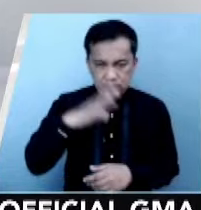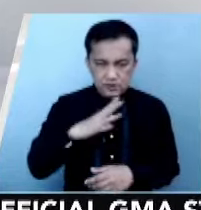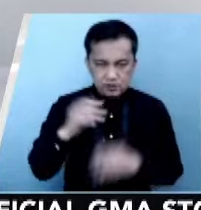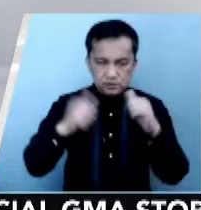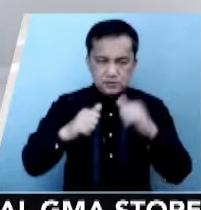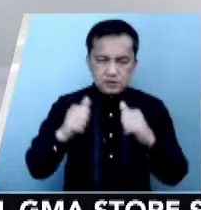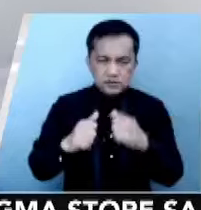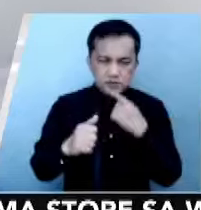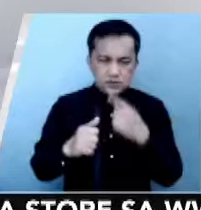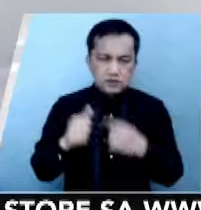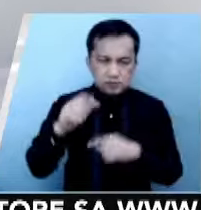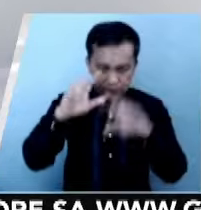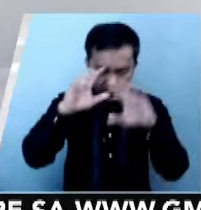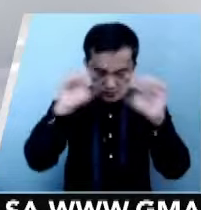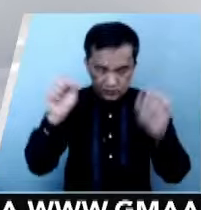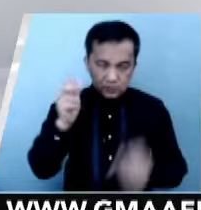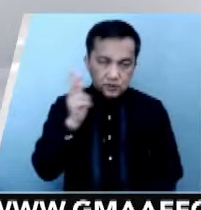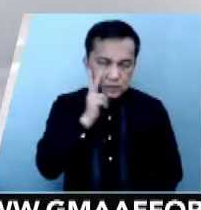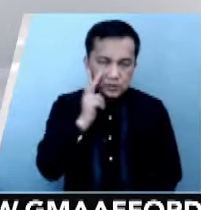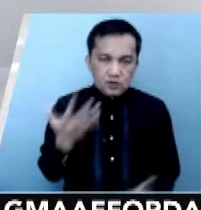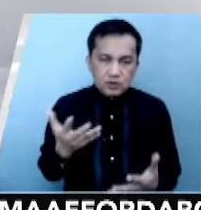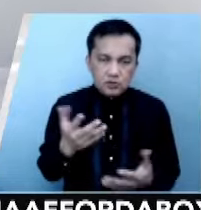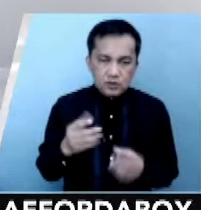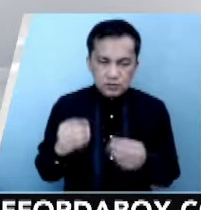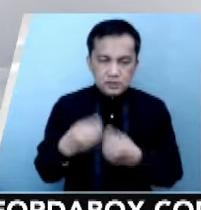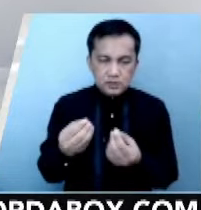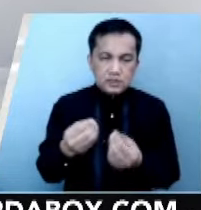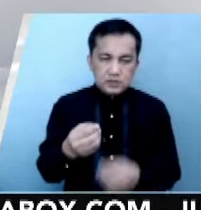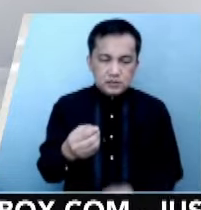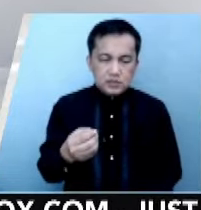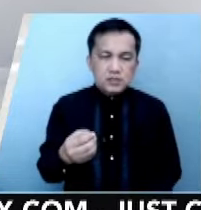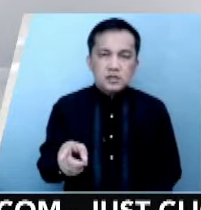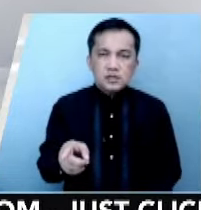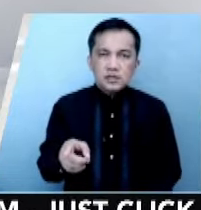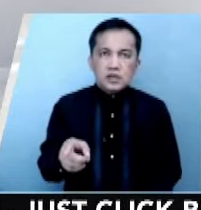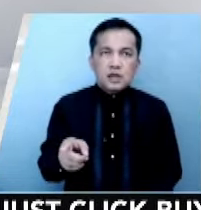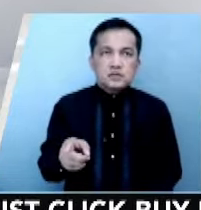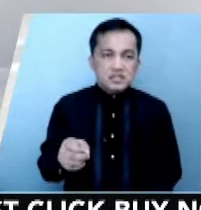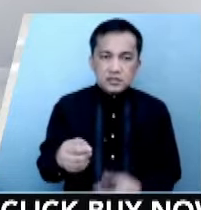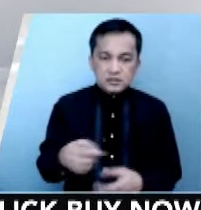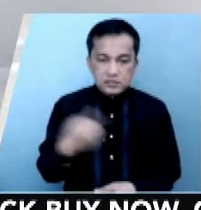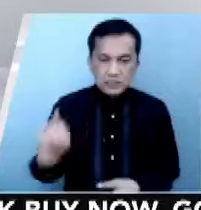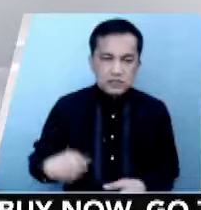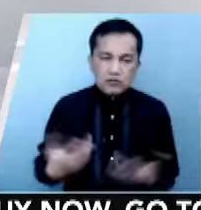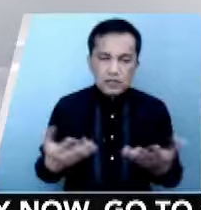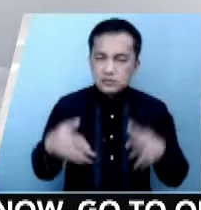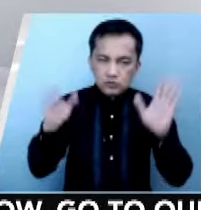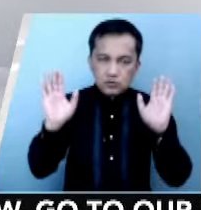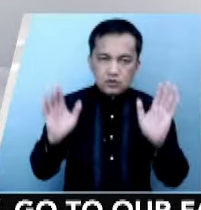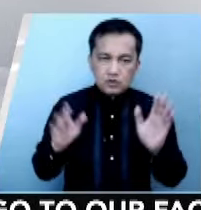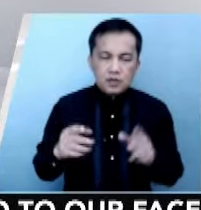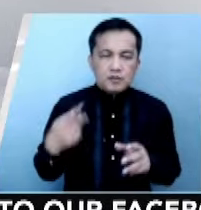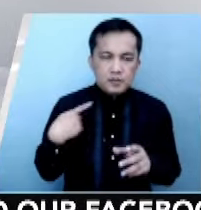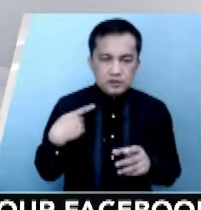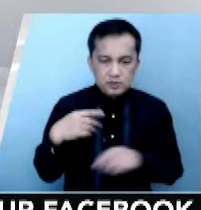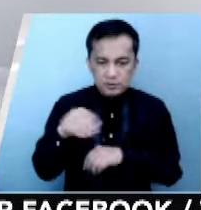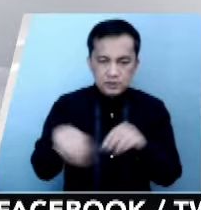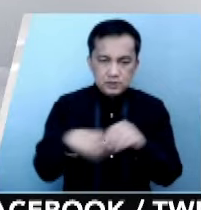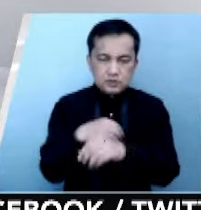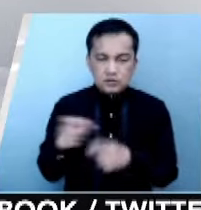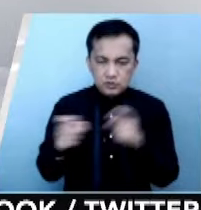Pangulong Rodrigo Duterte na walang isinuko sa China sa kanyang termino, bagamat may palitan daw ng kontrol sa ilang teritoryo at